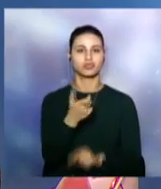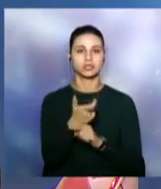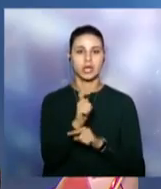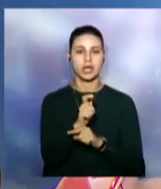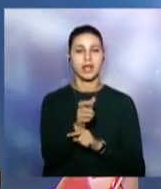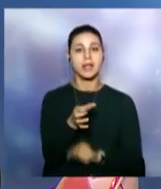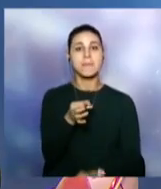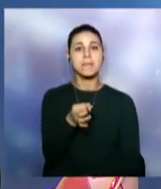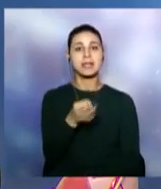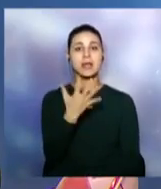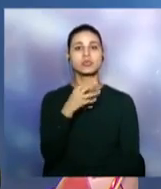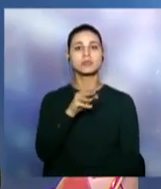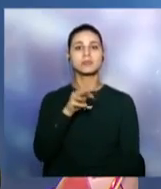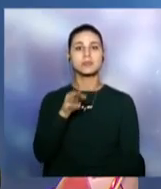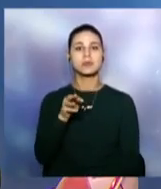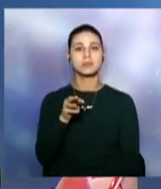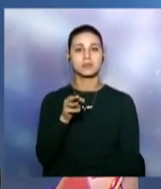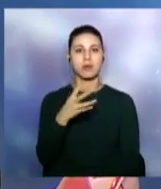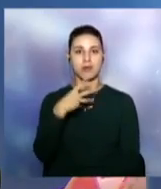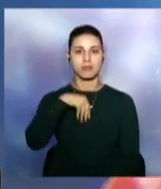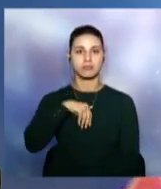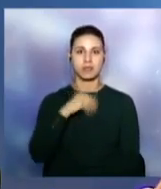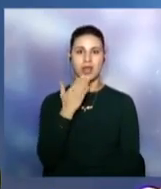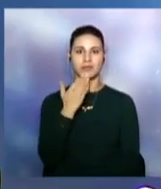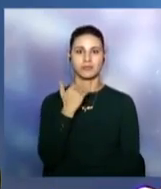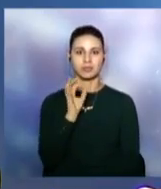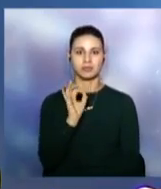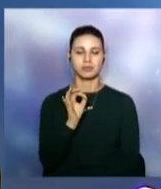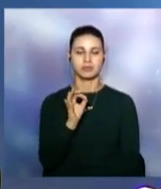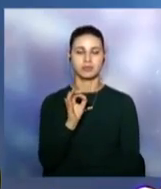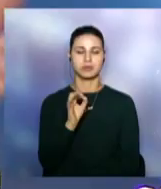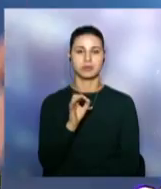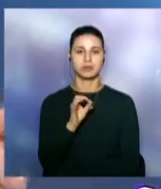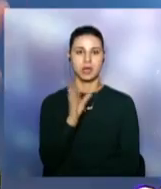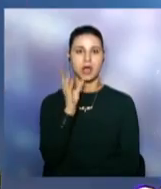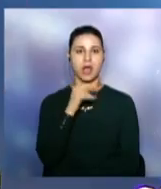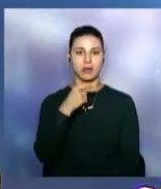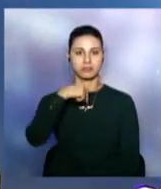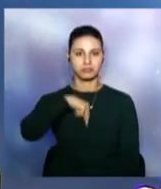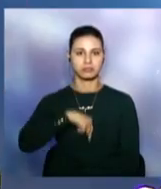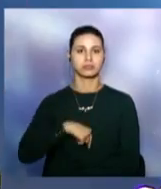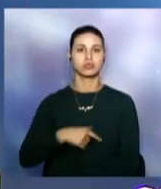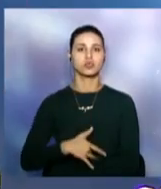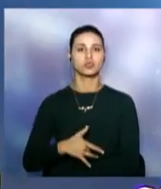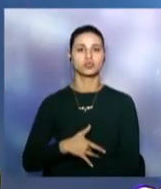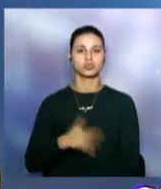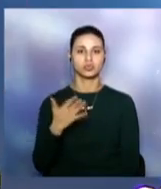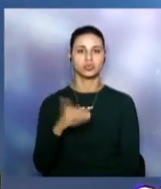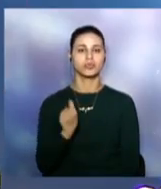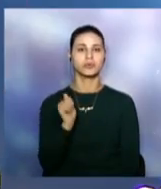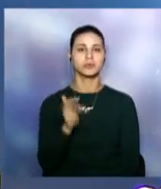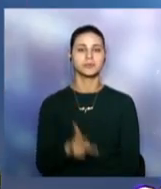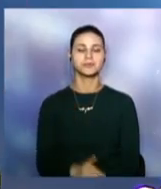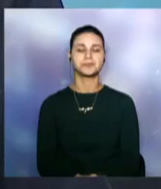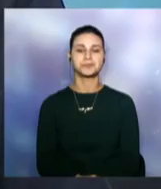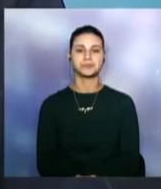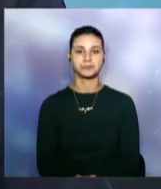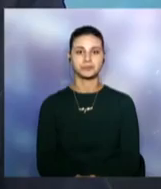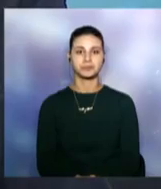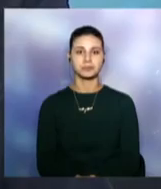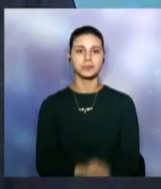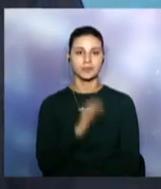გაძრება და ვერ გასრიალდება საყლაპავში. მაგრამ 5 მმ არის ელემენტი, რომელიც ჩავარდა კუჭში. ესე იგი. დიახ. შეიძლება